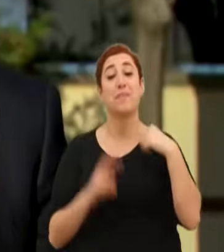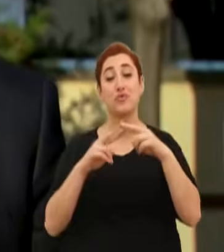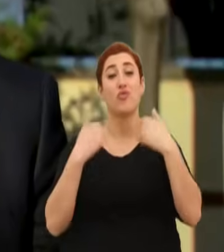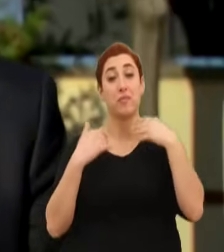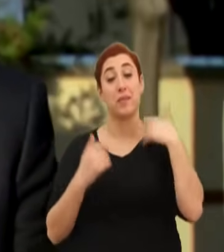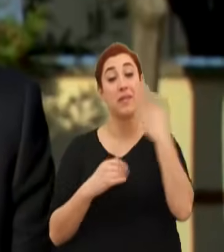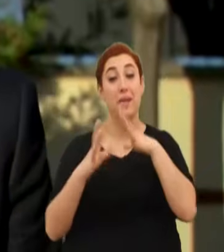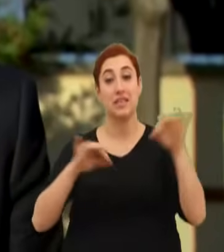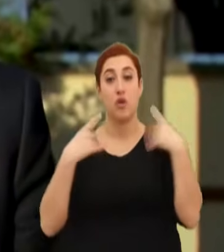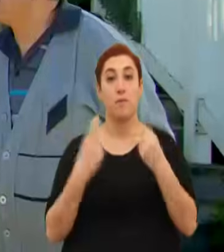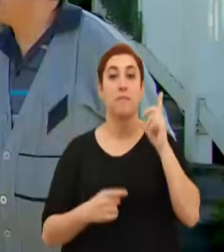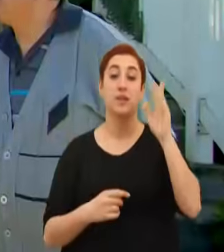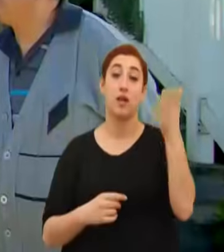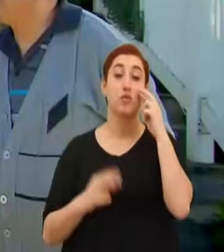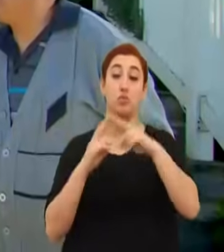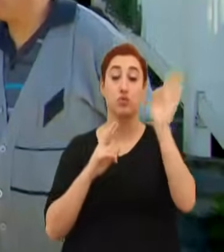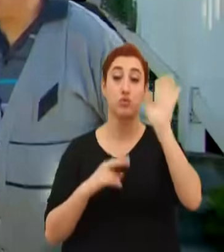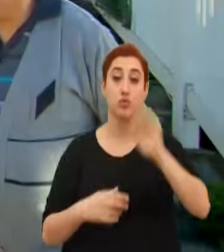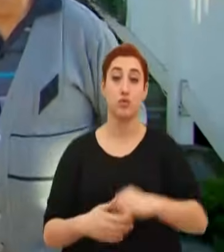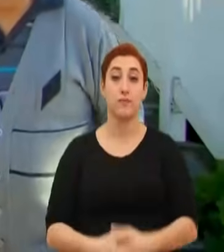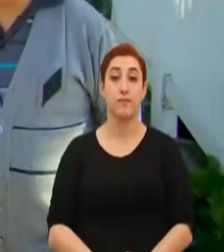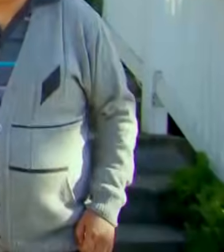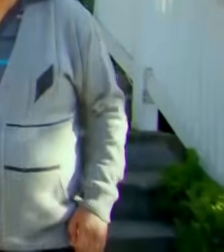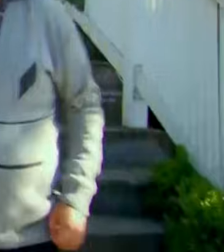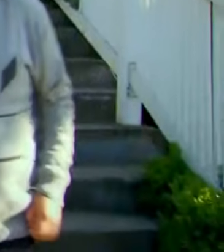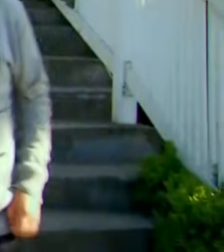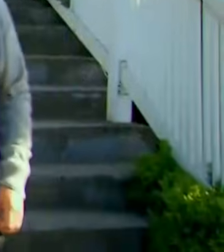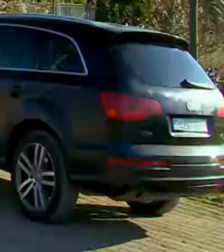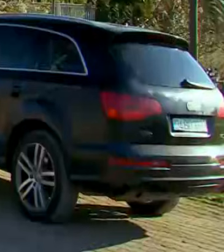etme. Benim gidip hazırlık yapmam lazım. Hadi görüşürüz Şükrü.